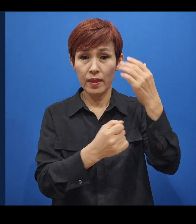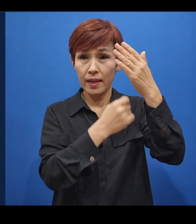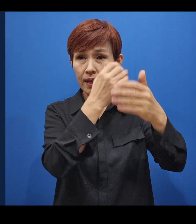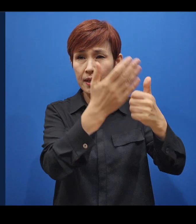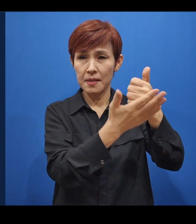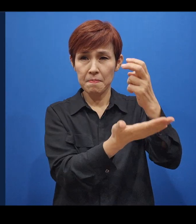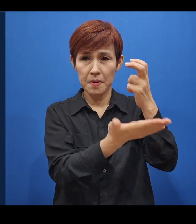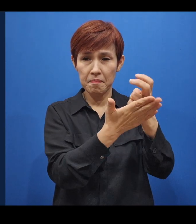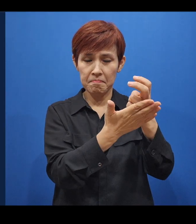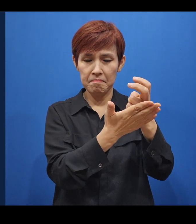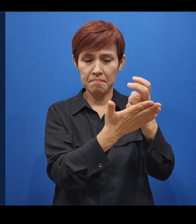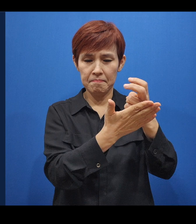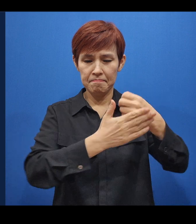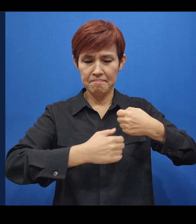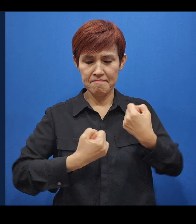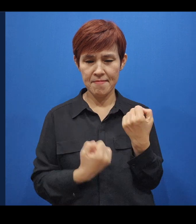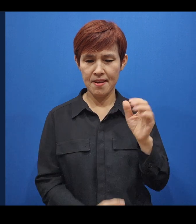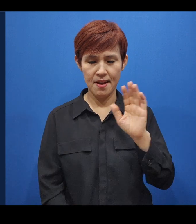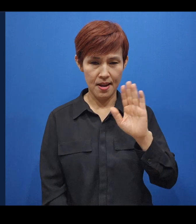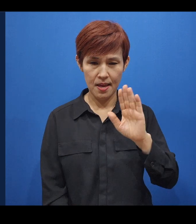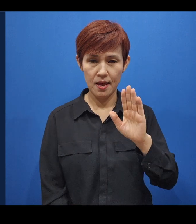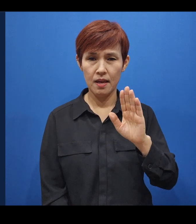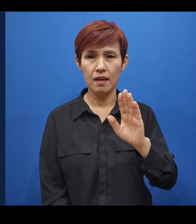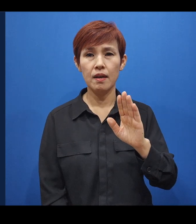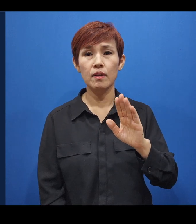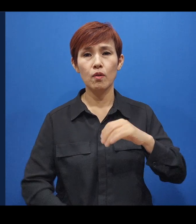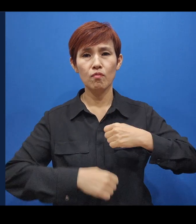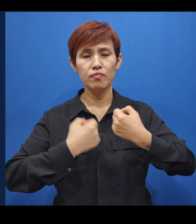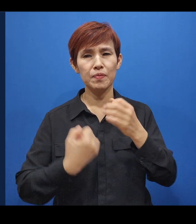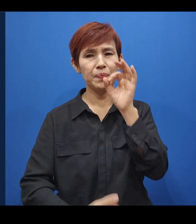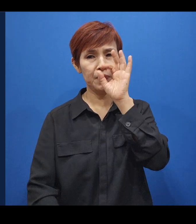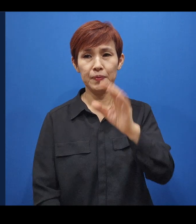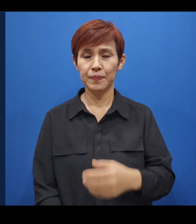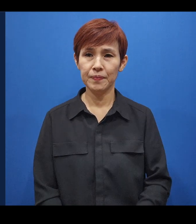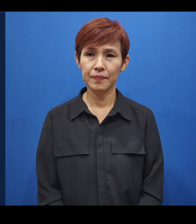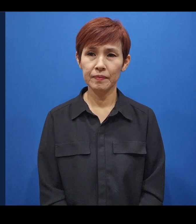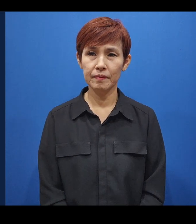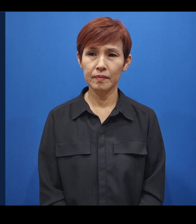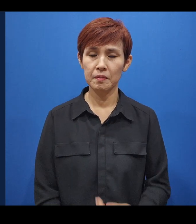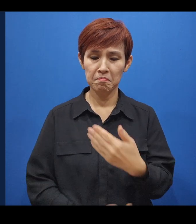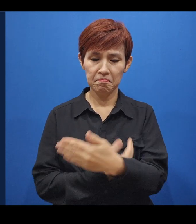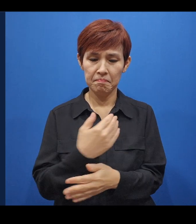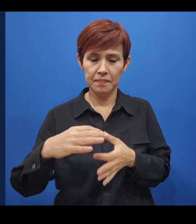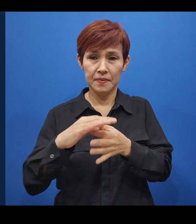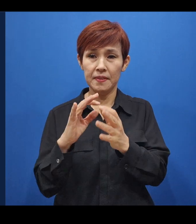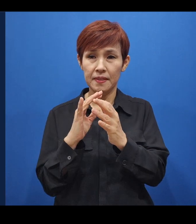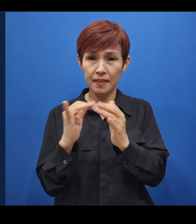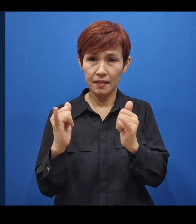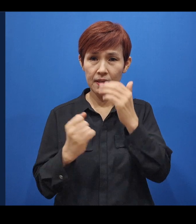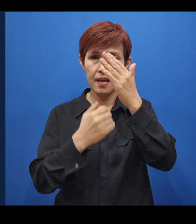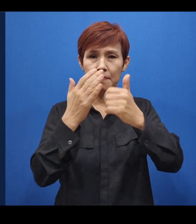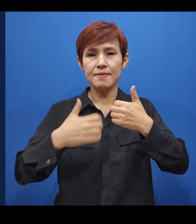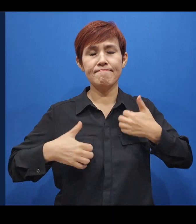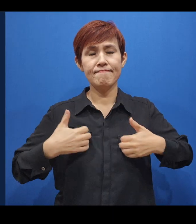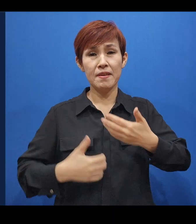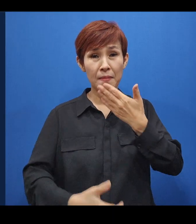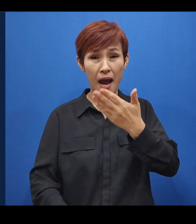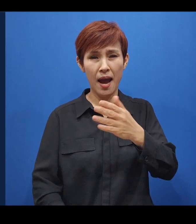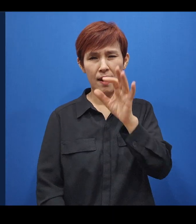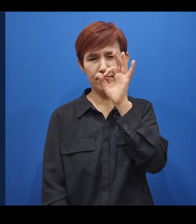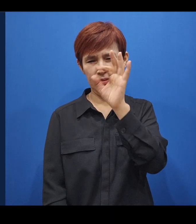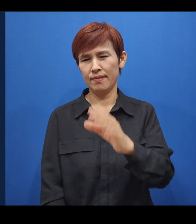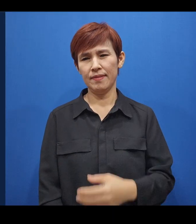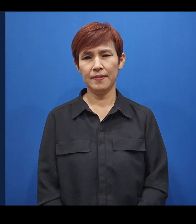하나님의 법에 굴복하지 아니할 뿐 아니라 할 수도 없음이라. 육신에 있는 자들은 하나님을 기쁘시게 할